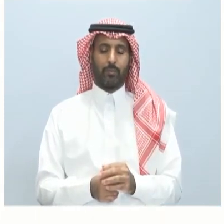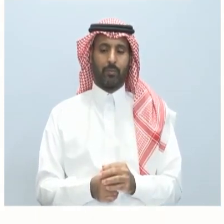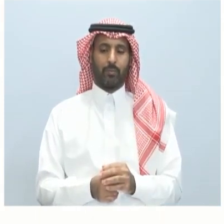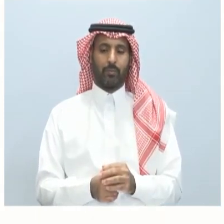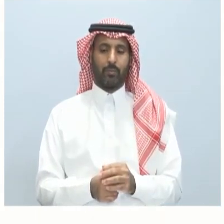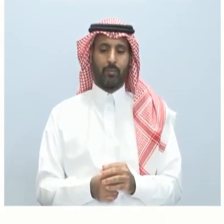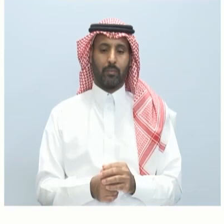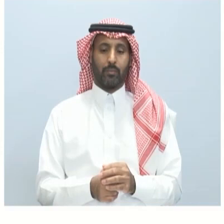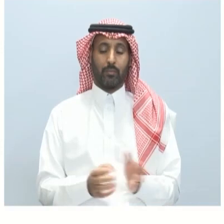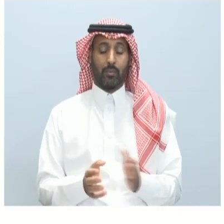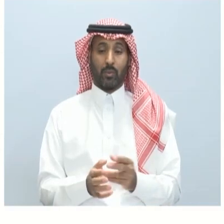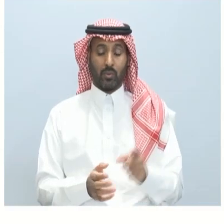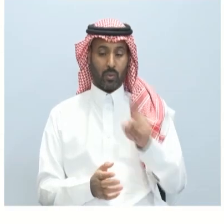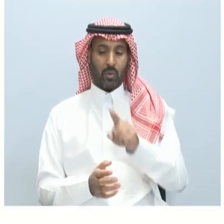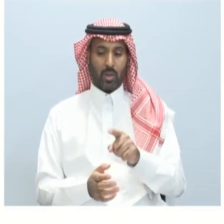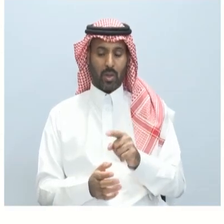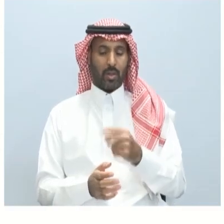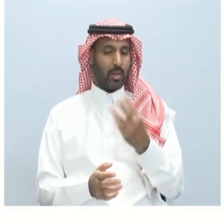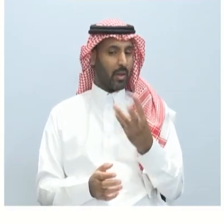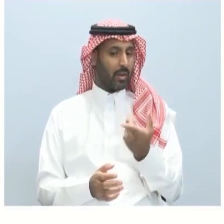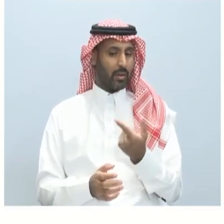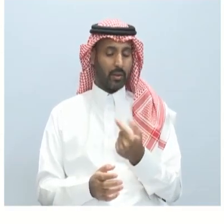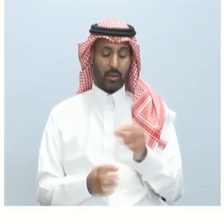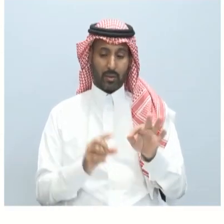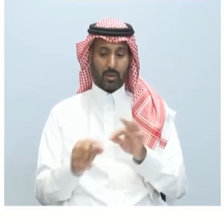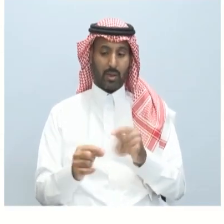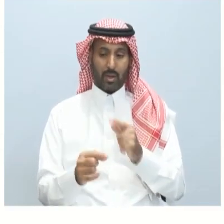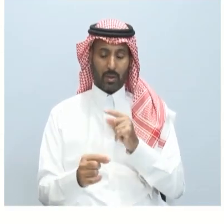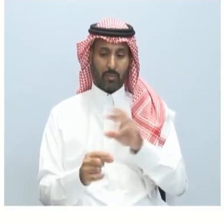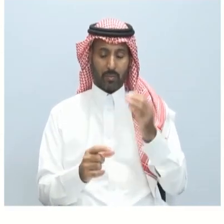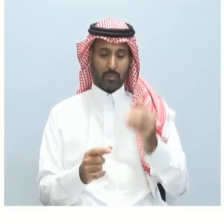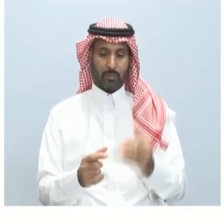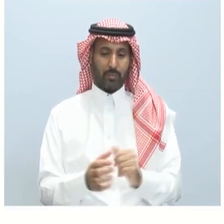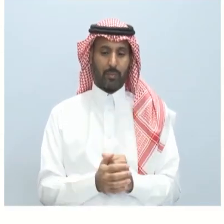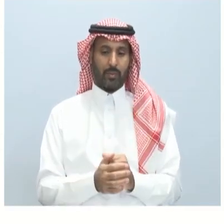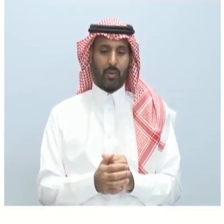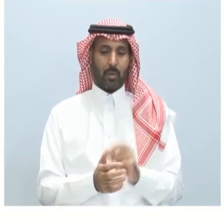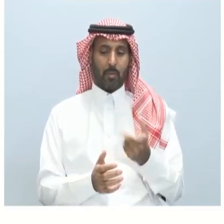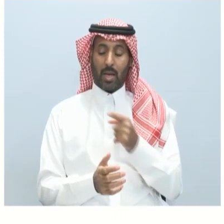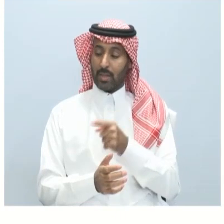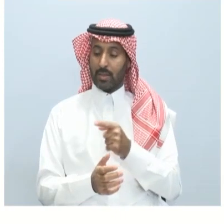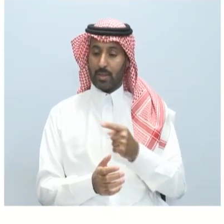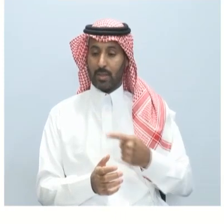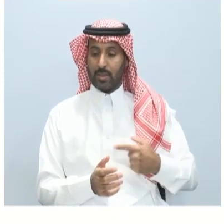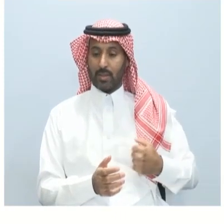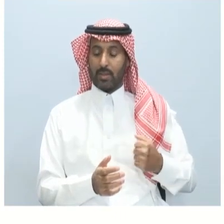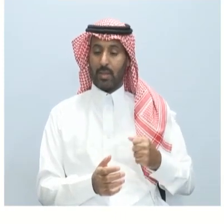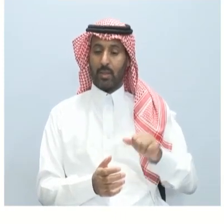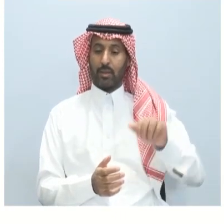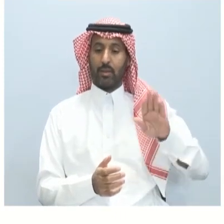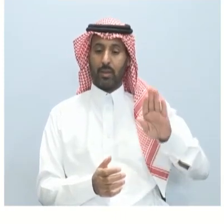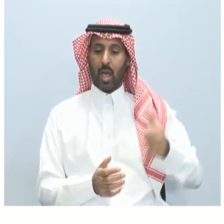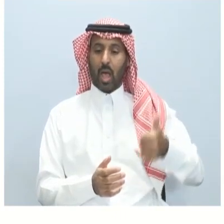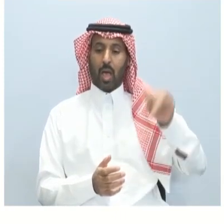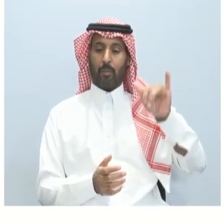45 السؤال الثالث اختيار من متعدد مع سامي خمس ريالات اكثر من